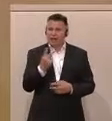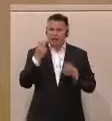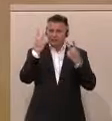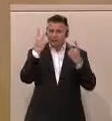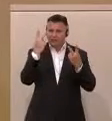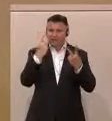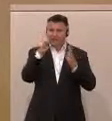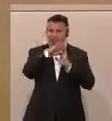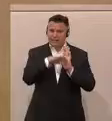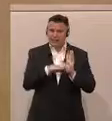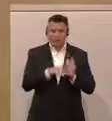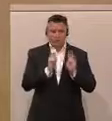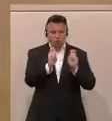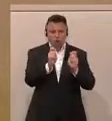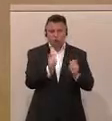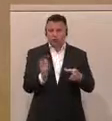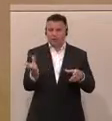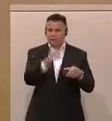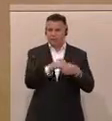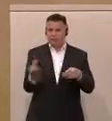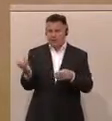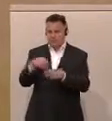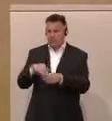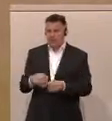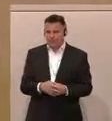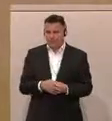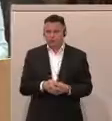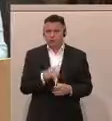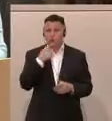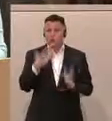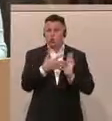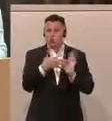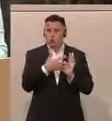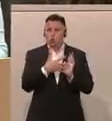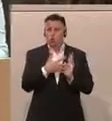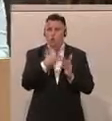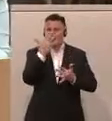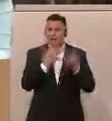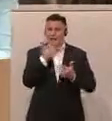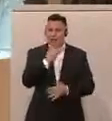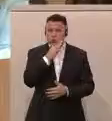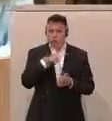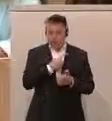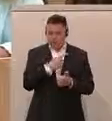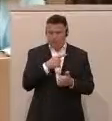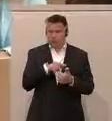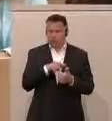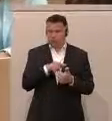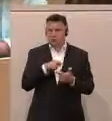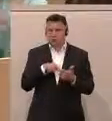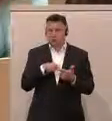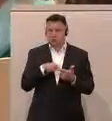effizienten Gesetzvorschläge drinnen. Das ist zum einen die Kontrolle durch den Rechnungshof und das ist zum